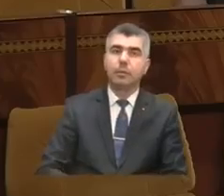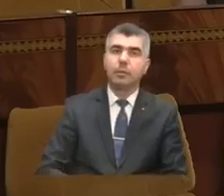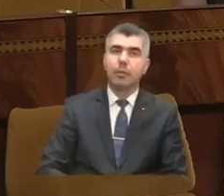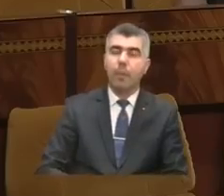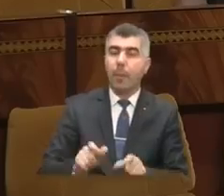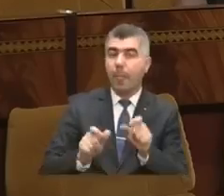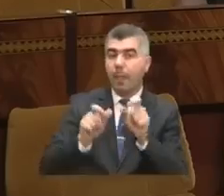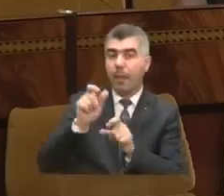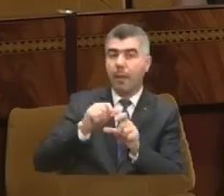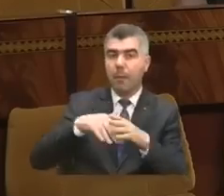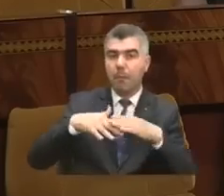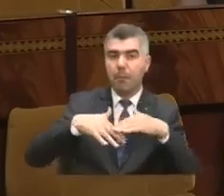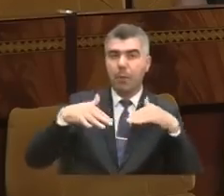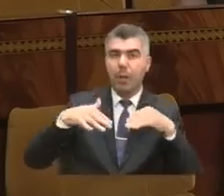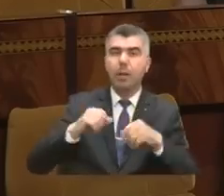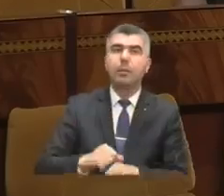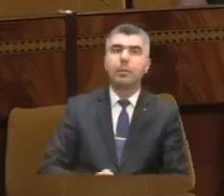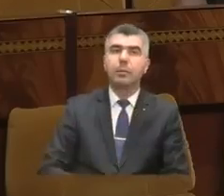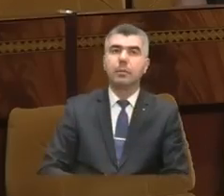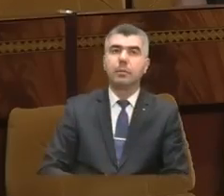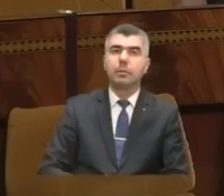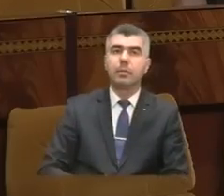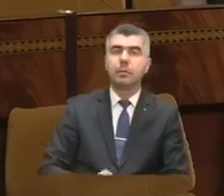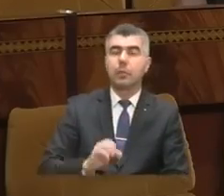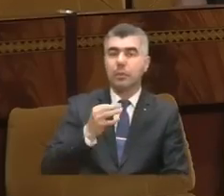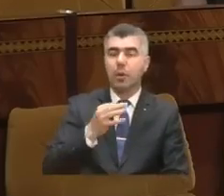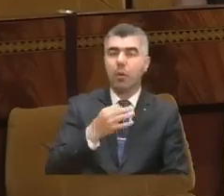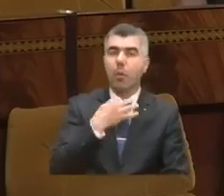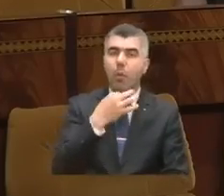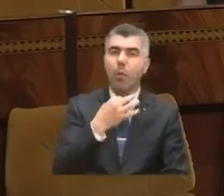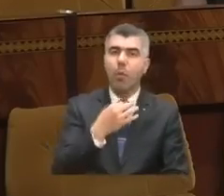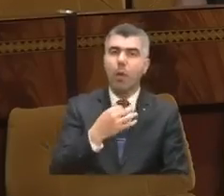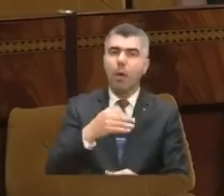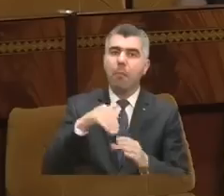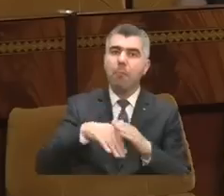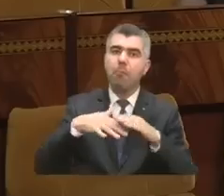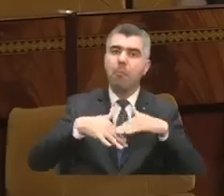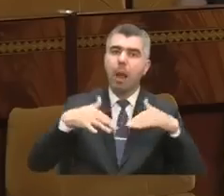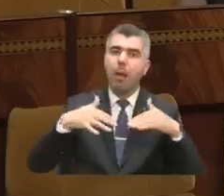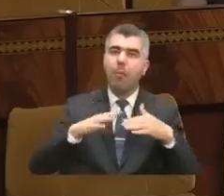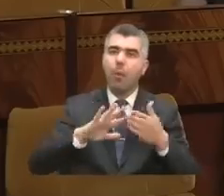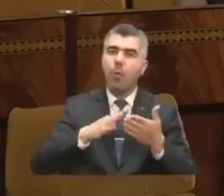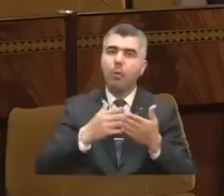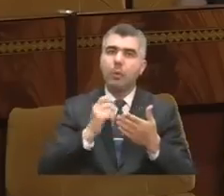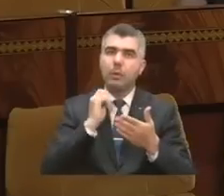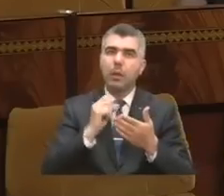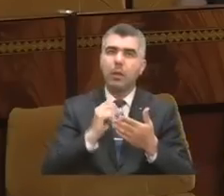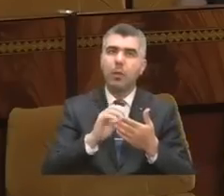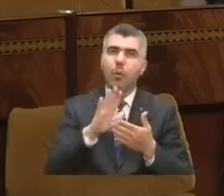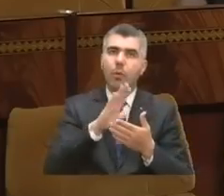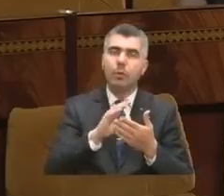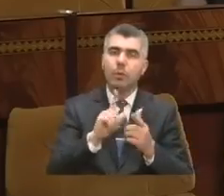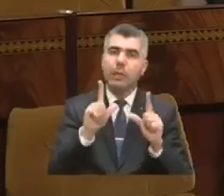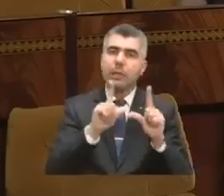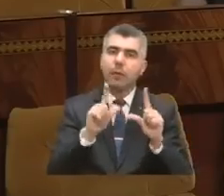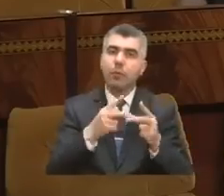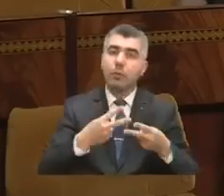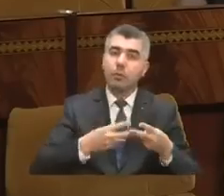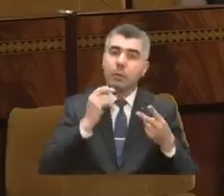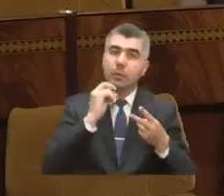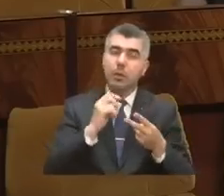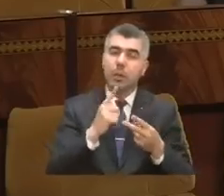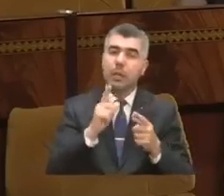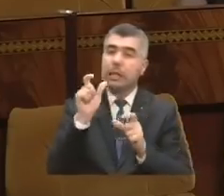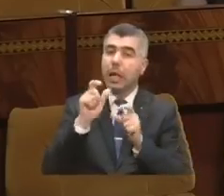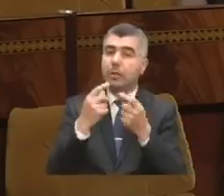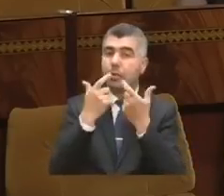كنواب معارضه واغلبيه نحافظوا على المؤسسه والسمعه ديال المؤسسه، هاد الجلسه راه منقوله، المواطن